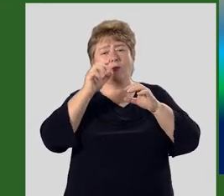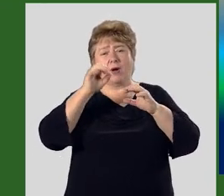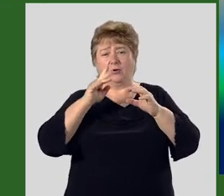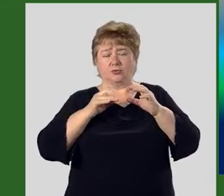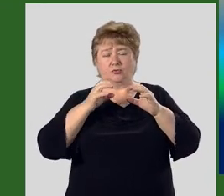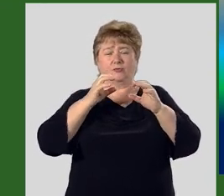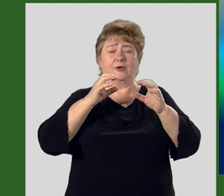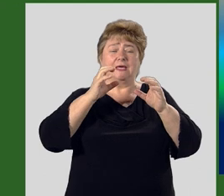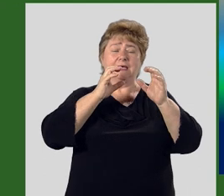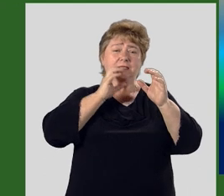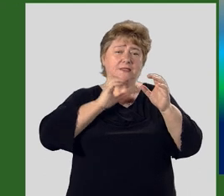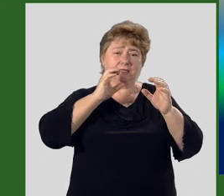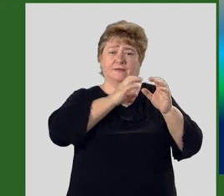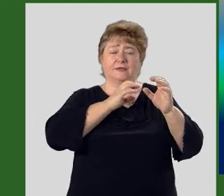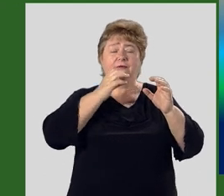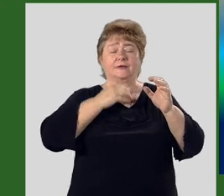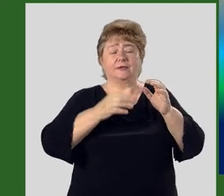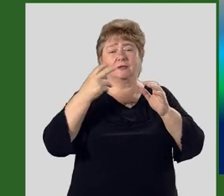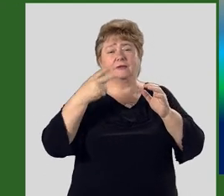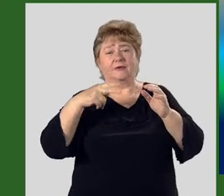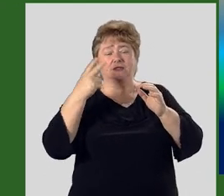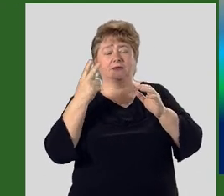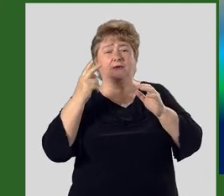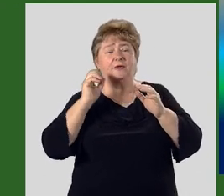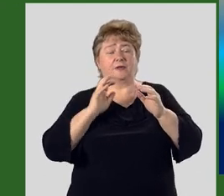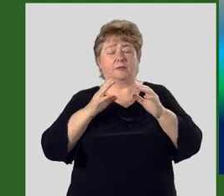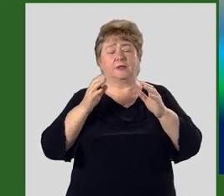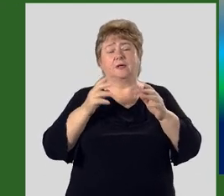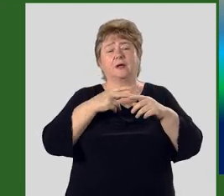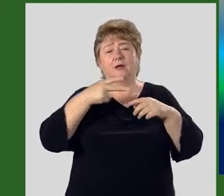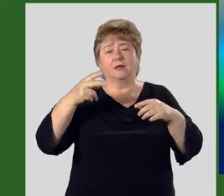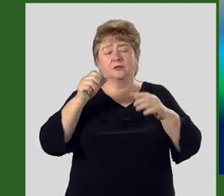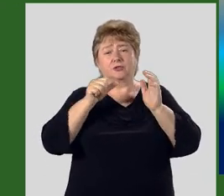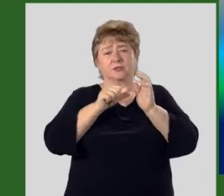южного меньше на 22 километра и равно